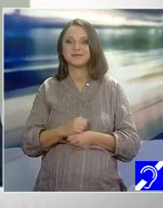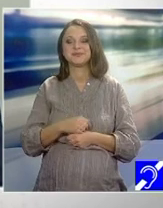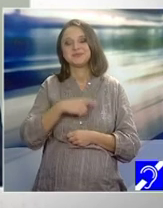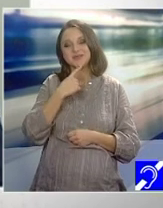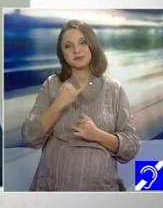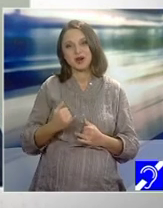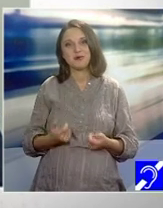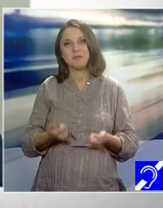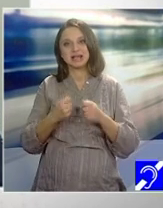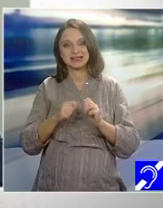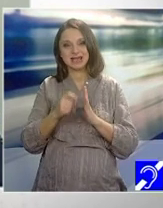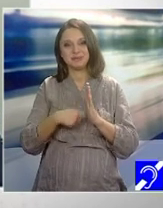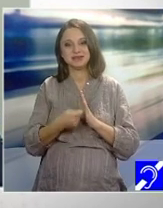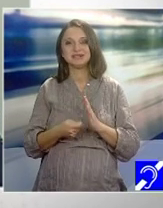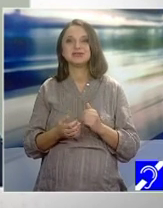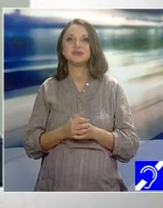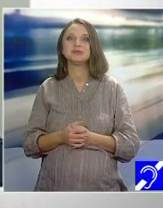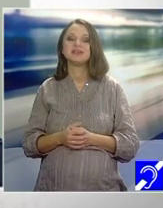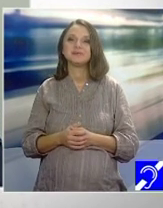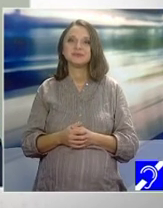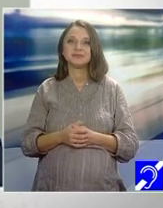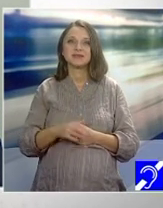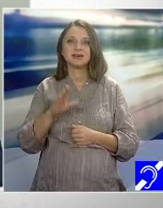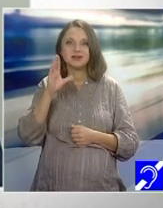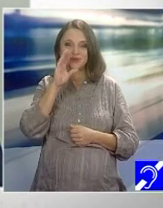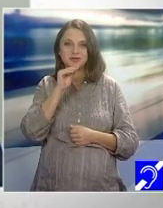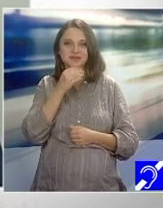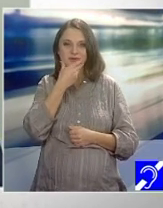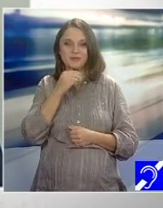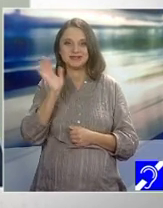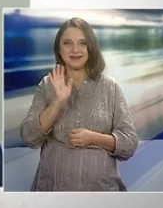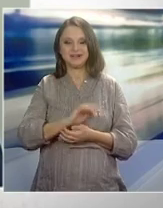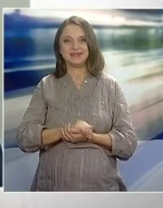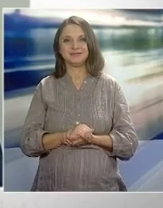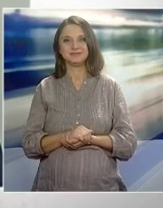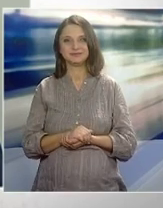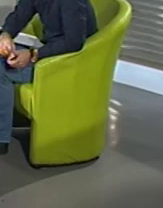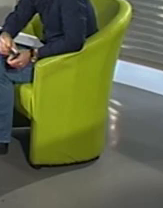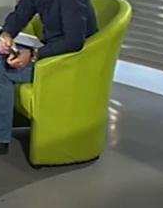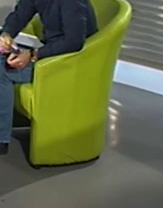ediția de astăzi a ajuns la final. Sunt Ovidiu Damian și vă doresc tuturor un weekend excelent. La revedere!